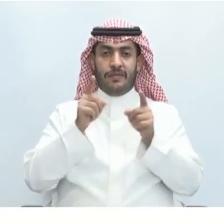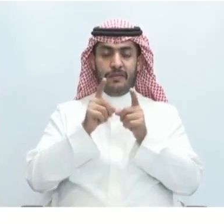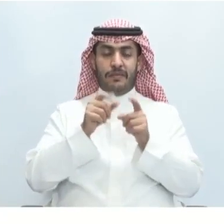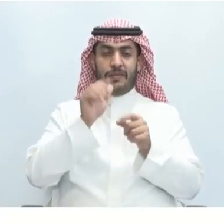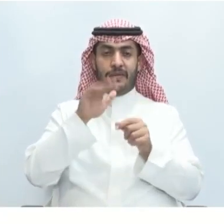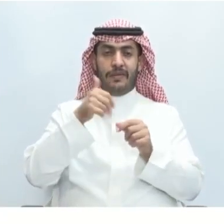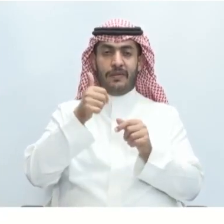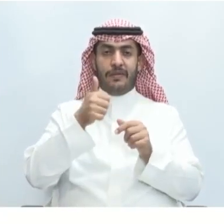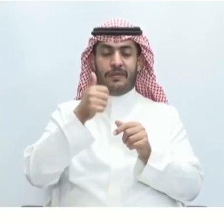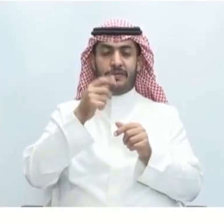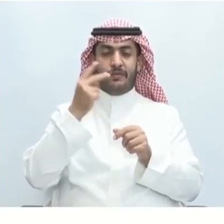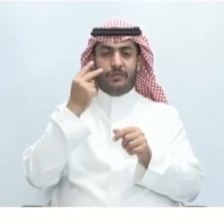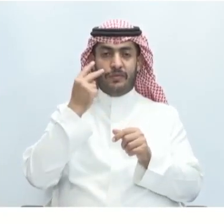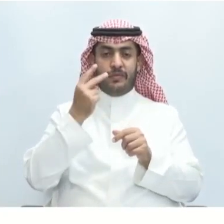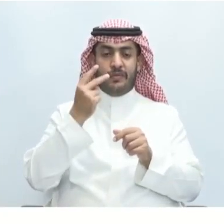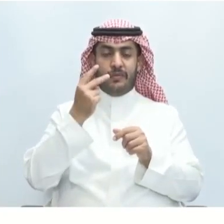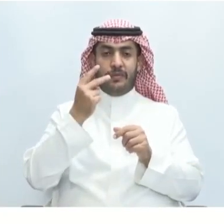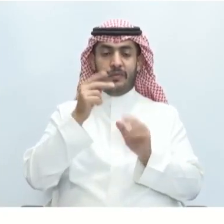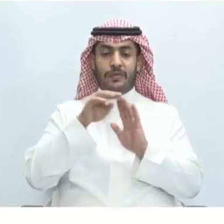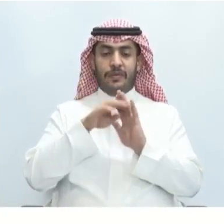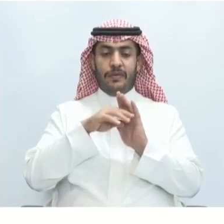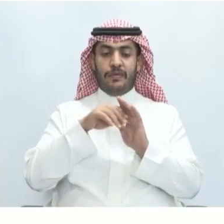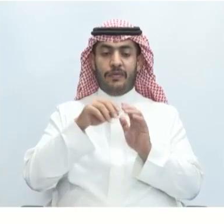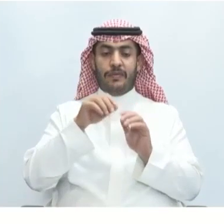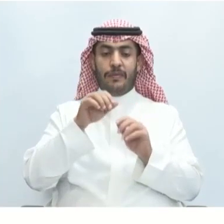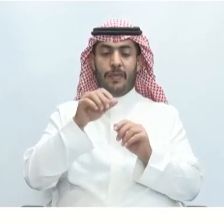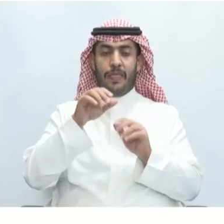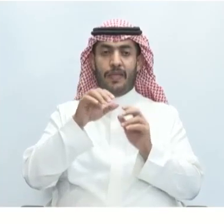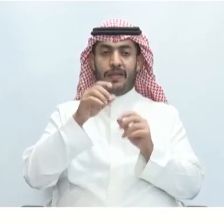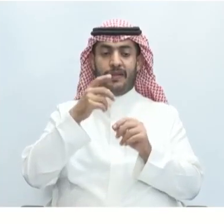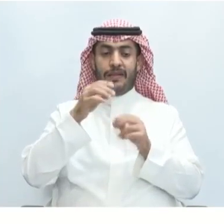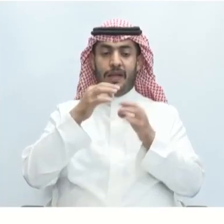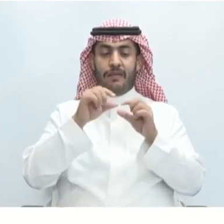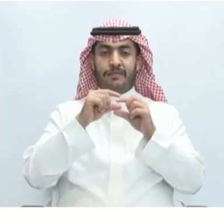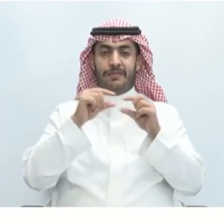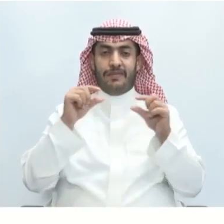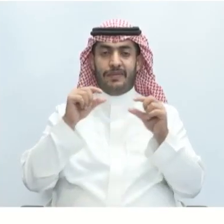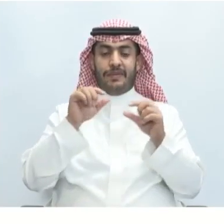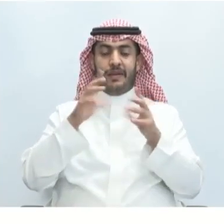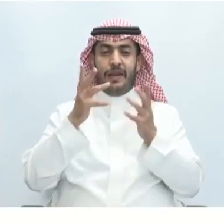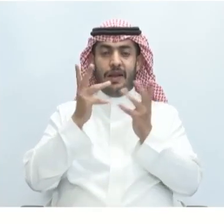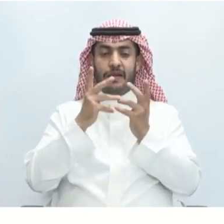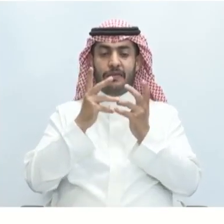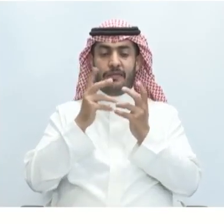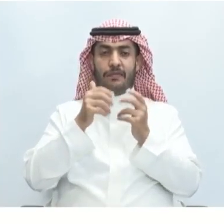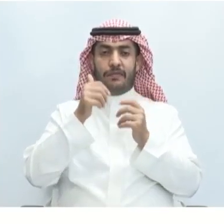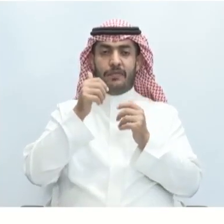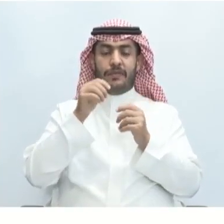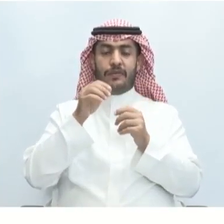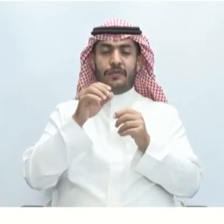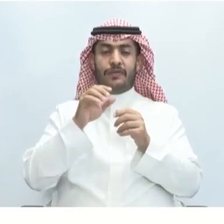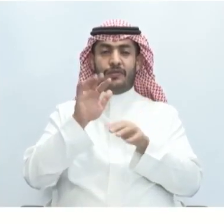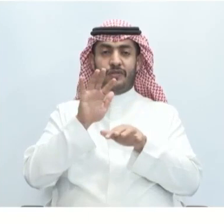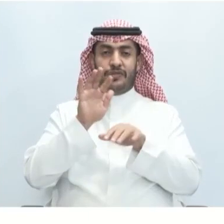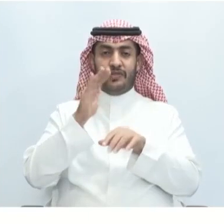من خلال ما تشاهده اذا اي 22 ضرب دي 12 وهو سعر وعدد الشحنات